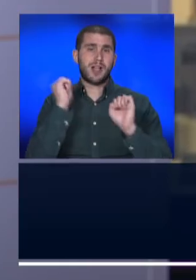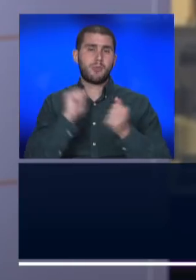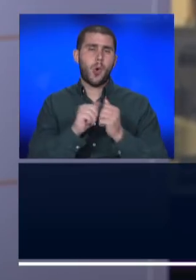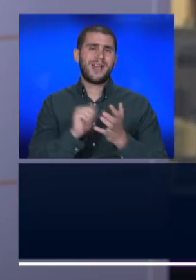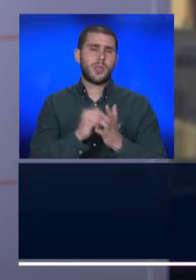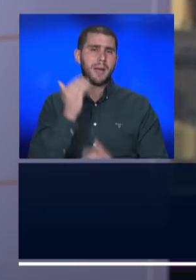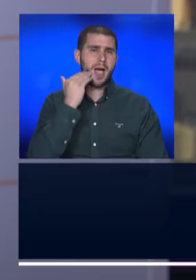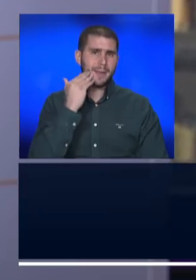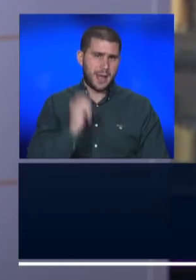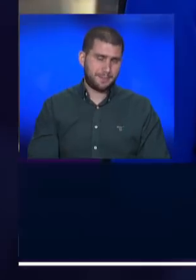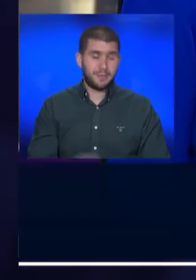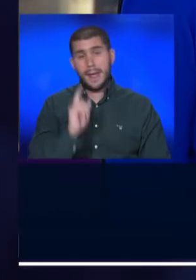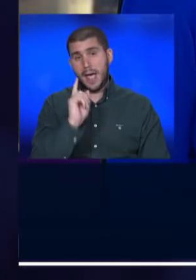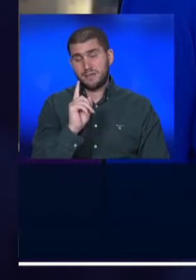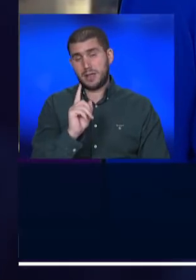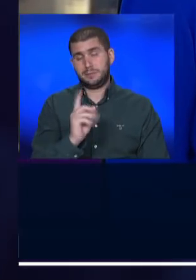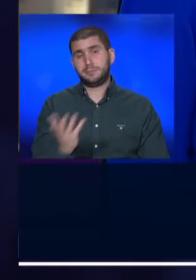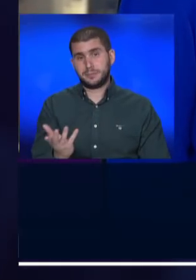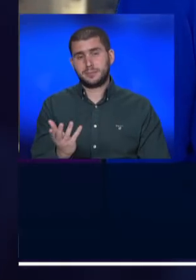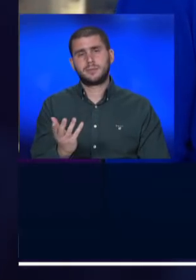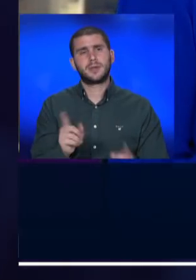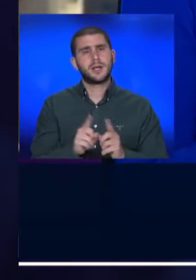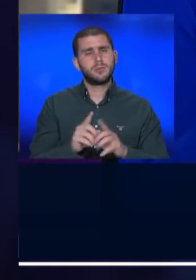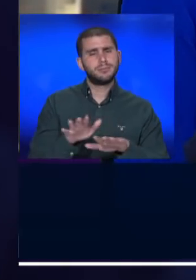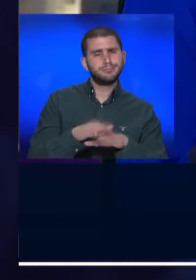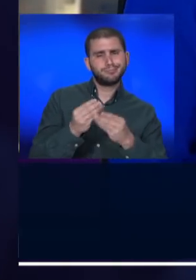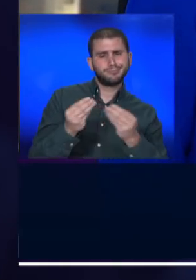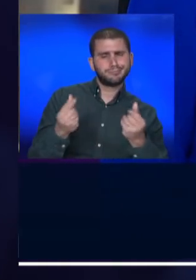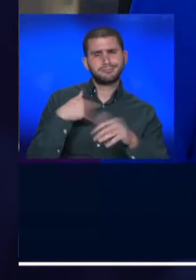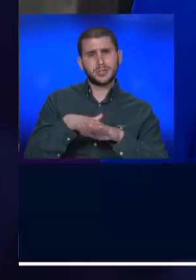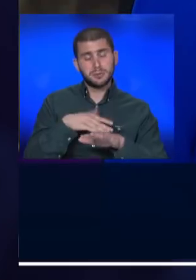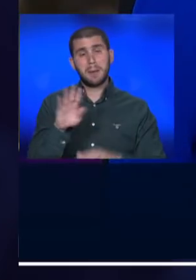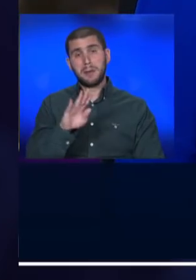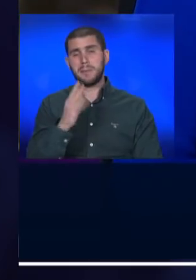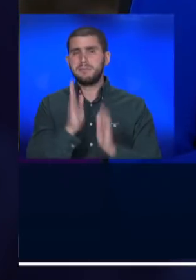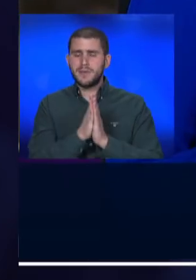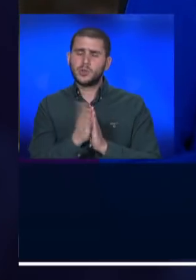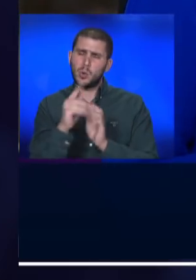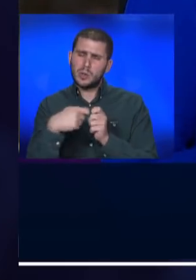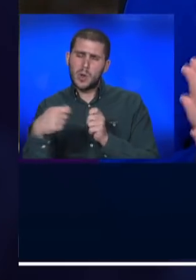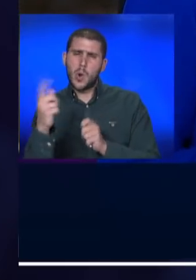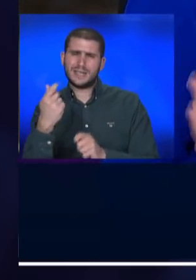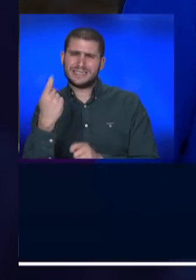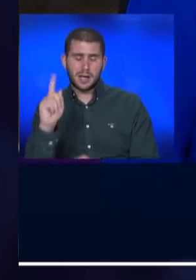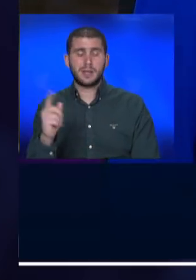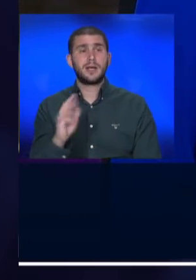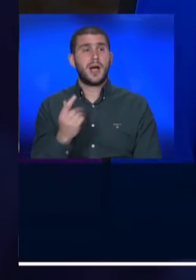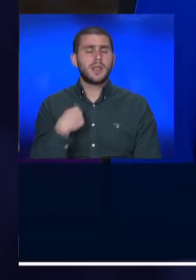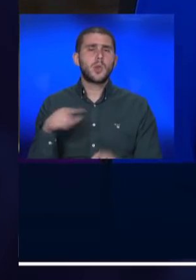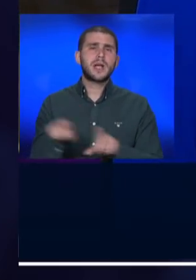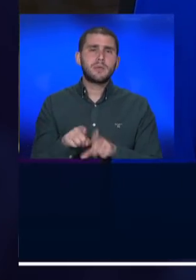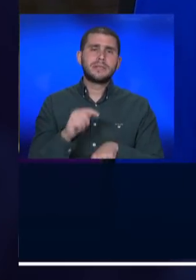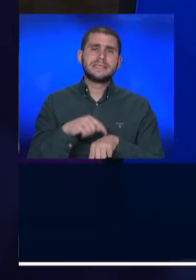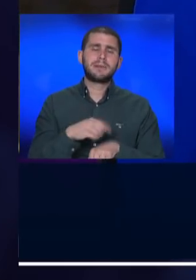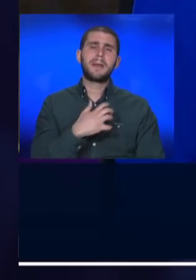אבל לפחות במוזיקה שאנחנו שומעים, נתניהו מבקש עוד קצת. אם תרצה אסף, אנחנו בסוג של זמן פציעות של המבצע